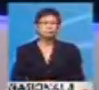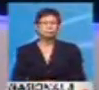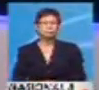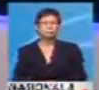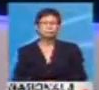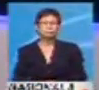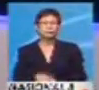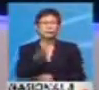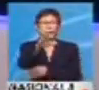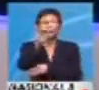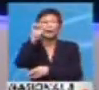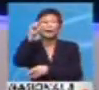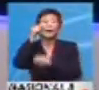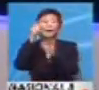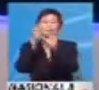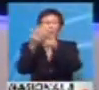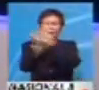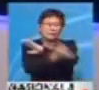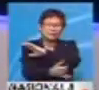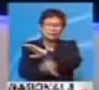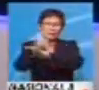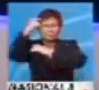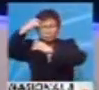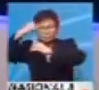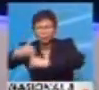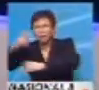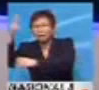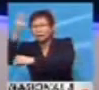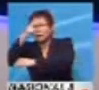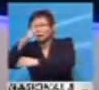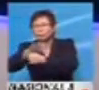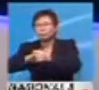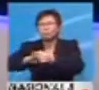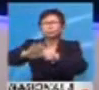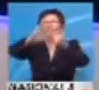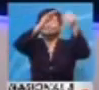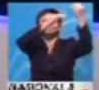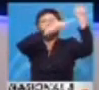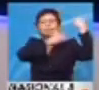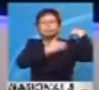pemilihan Gubernur Bank Negara Malaysia adalah keputusan kerajaan sepenuhnya